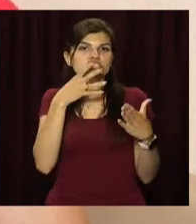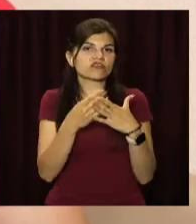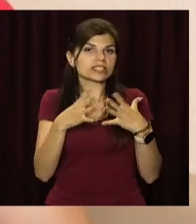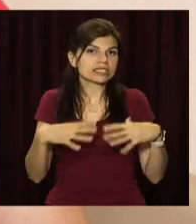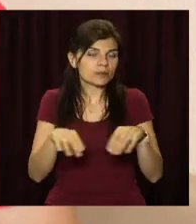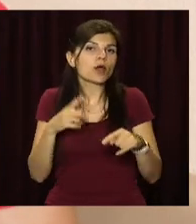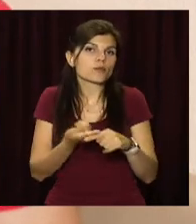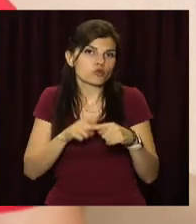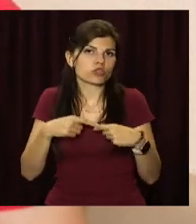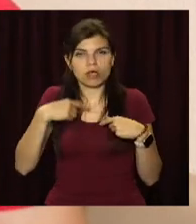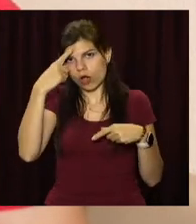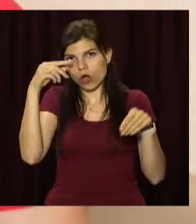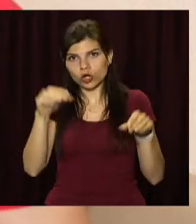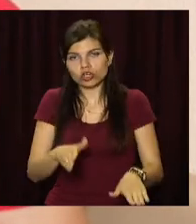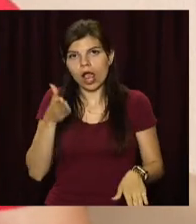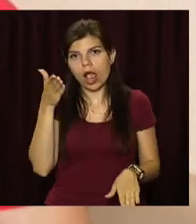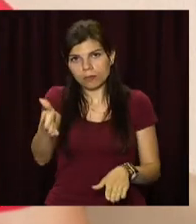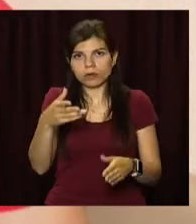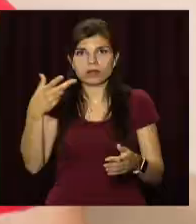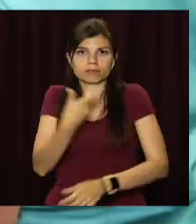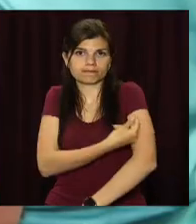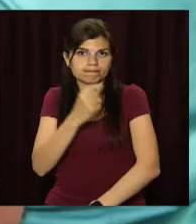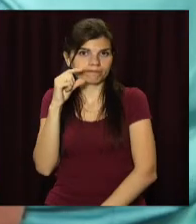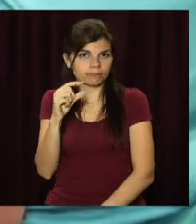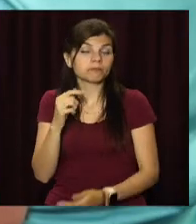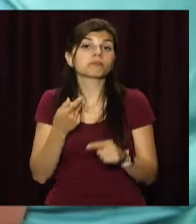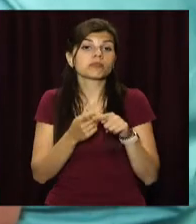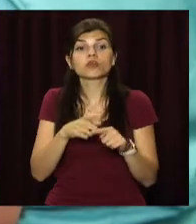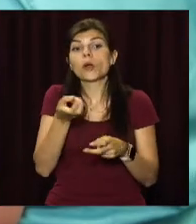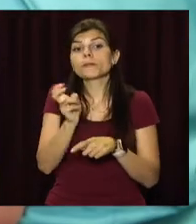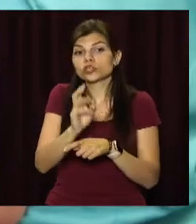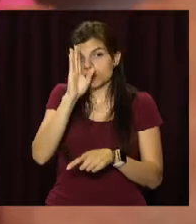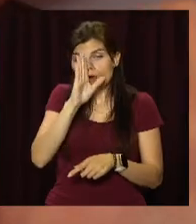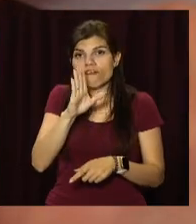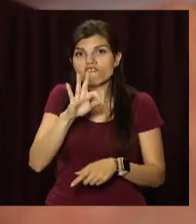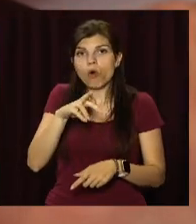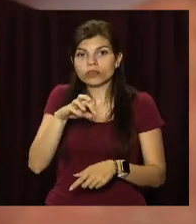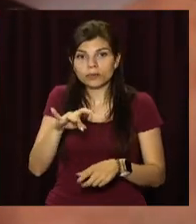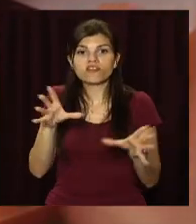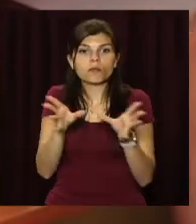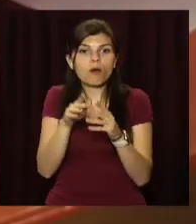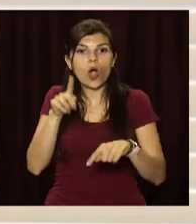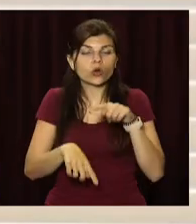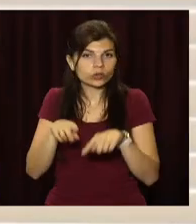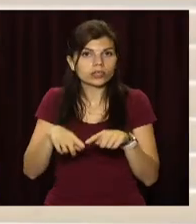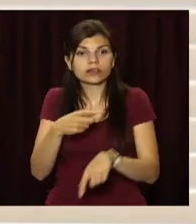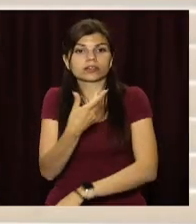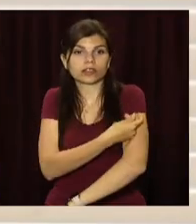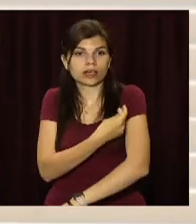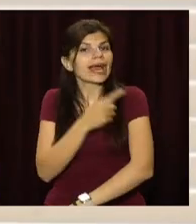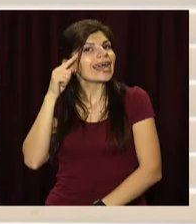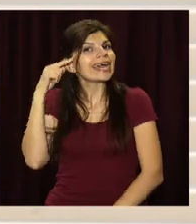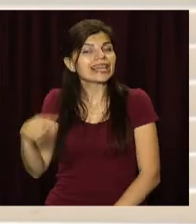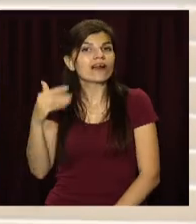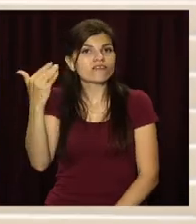и поэтому вот я пришел на прививку. Прийшов на вакцинацію Володимир разом з родиною. Імунізувалися